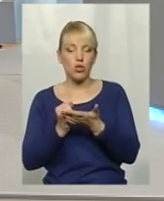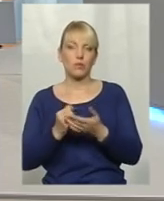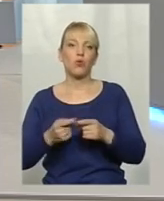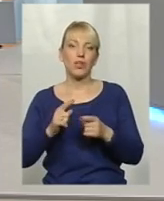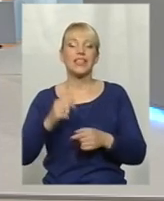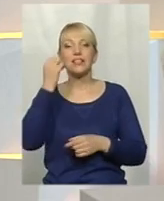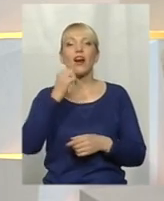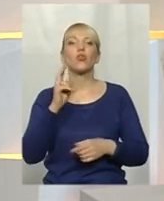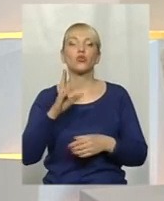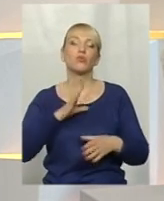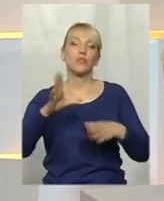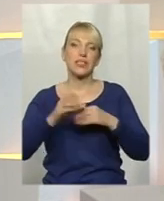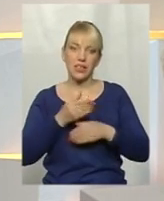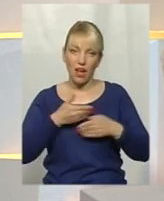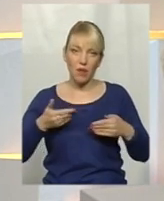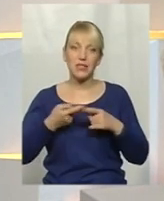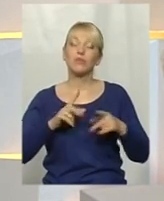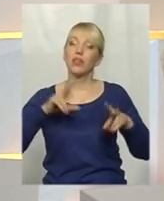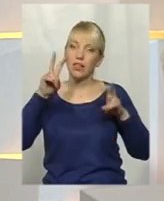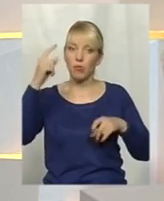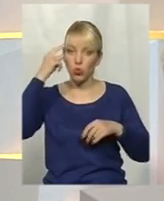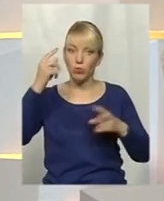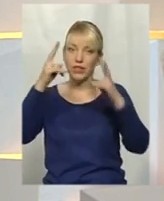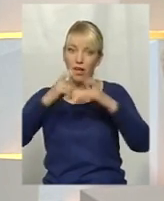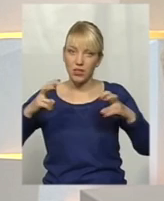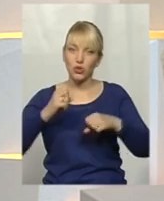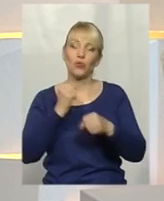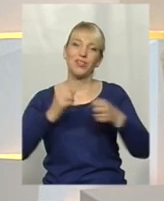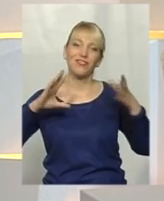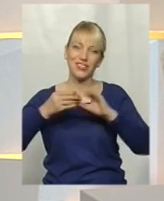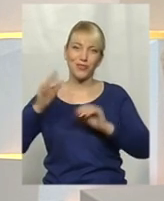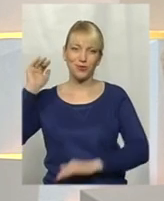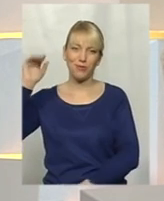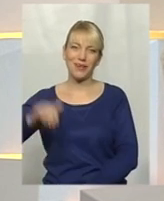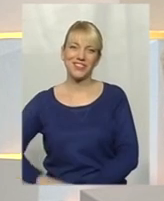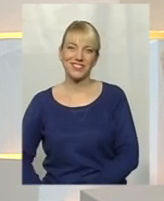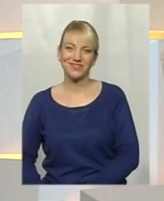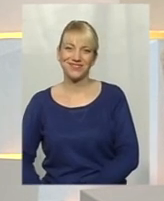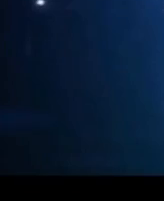дякую всім, хто був із нами. Це була тема. Думайте, аналізуйте, робіть висновки. Побачимось.